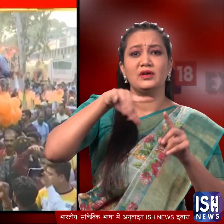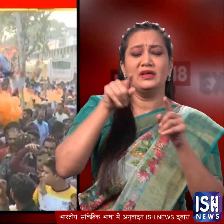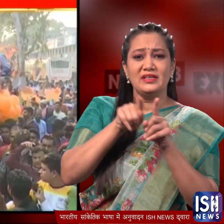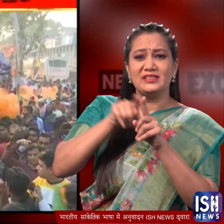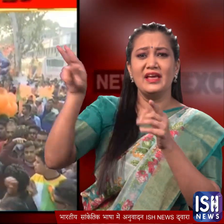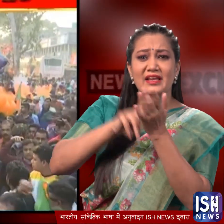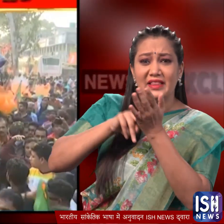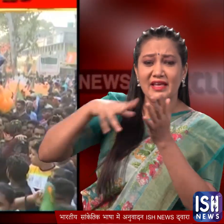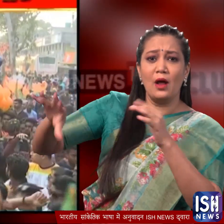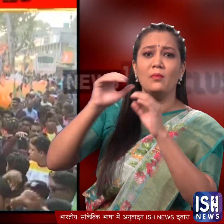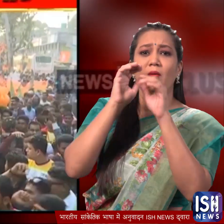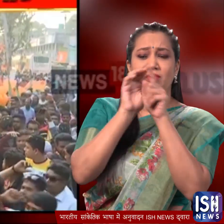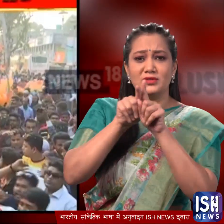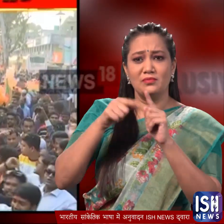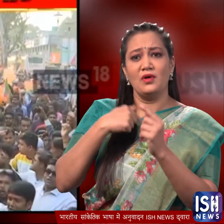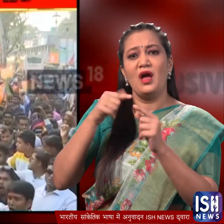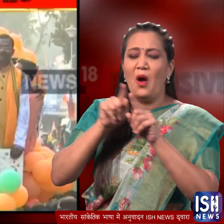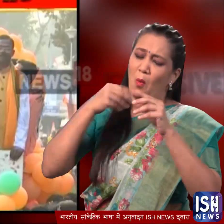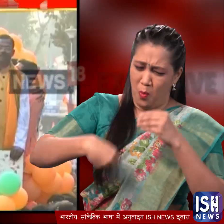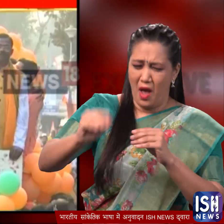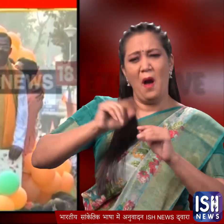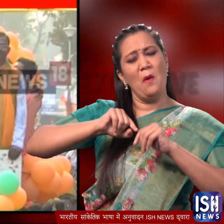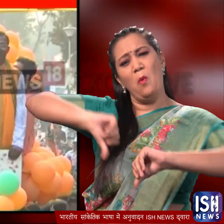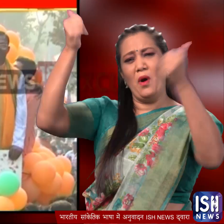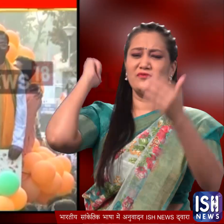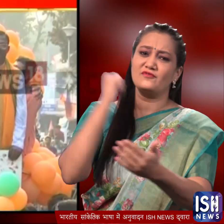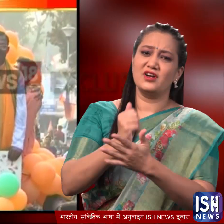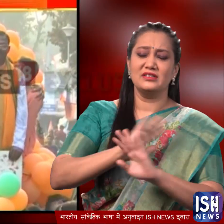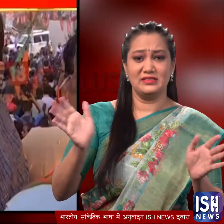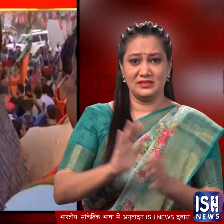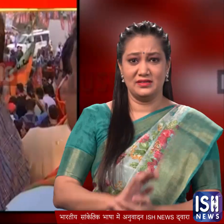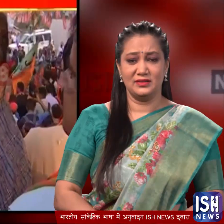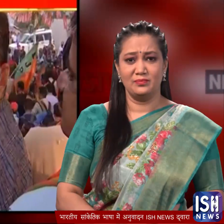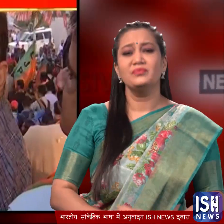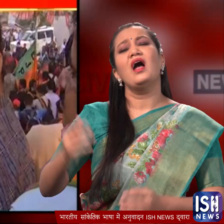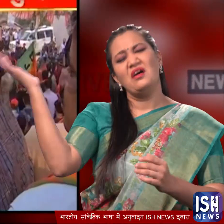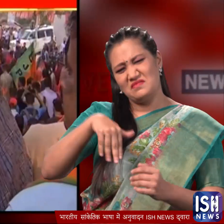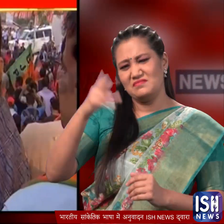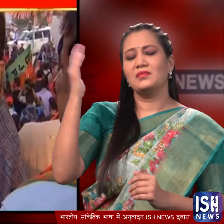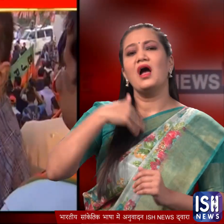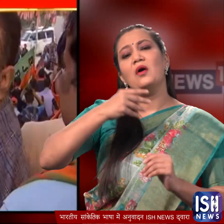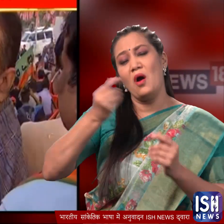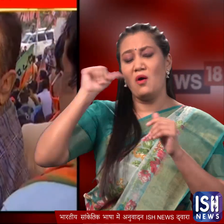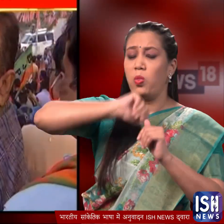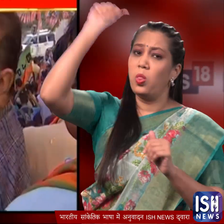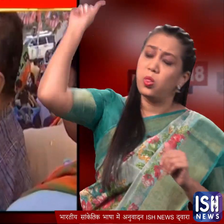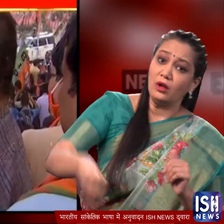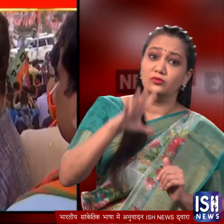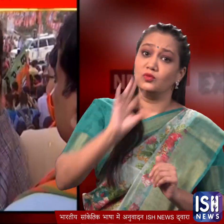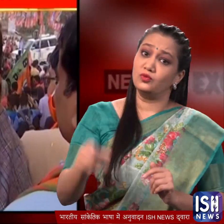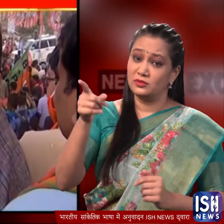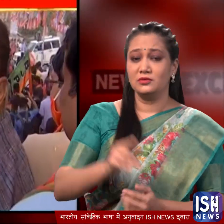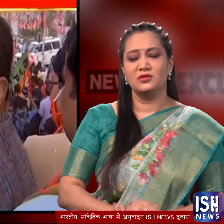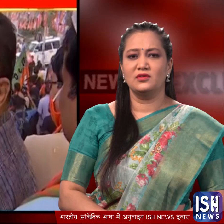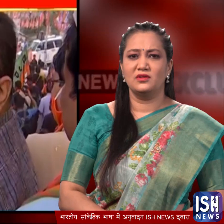से नंदीग्राम के संग्राम का बिगुल फूंक दिया और अपनी बड़ी जीत का दावा किया। आने दीजिए, 1.5 लाख से ज्यादा वोट से